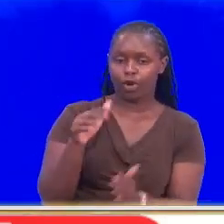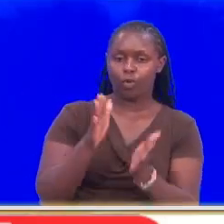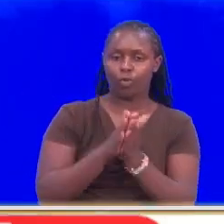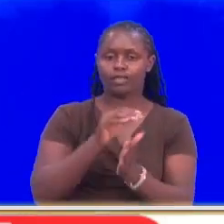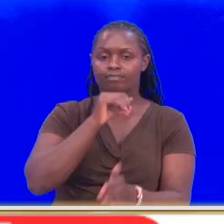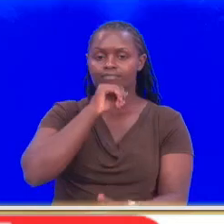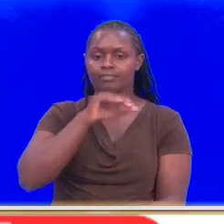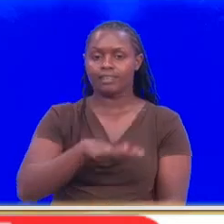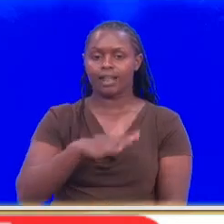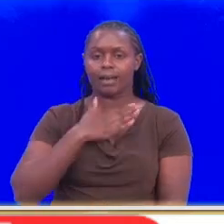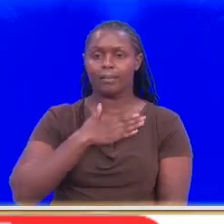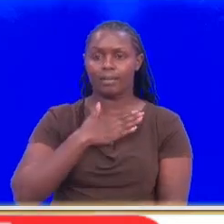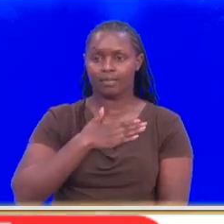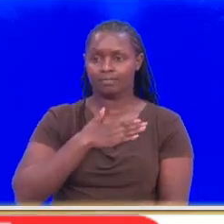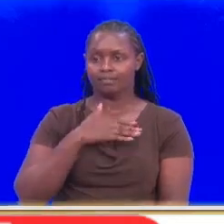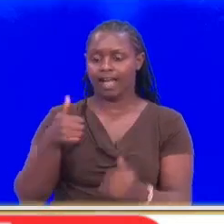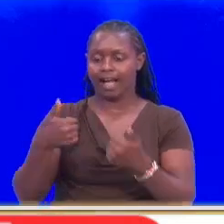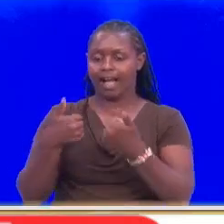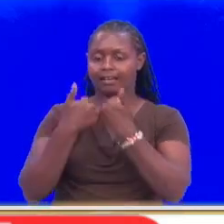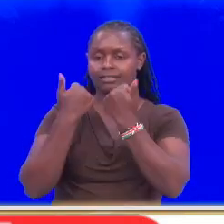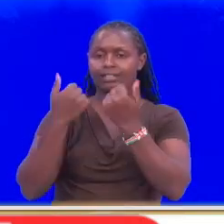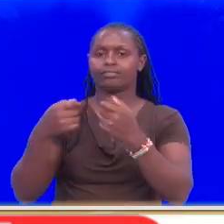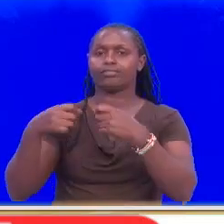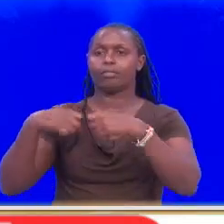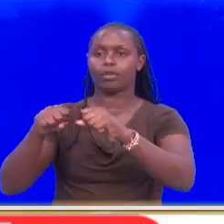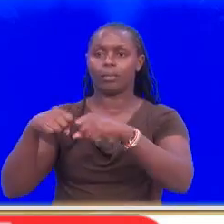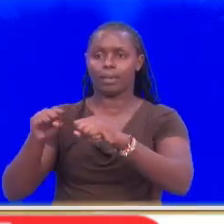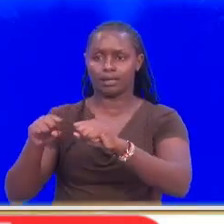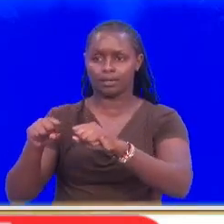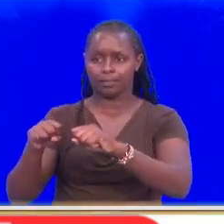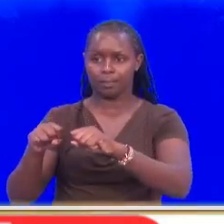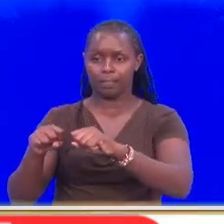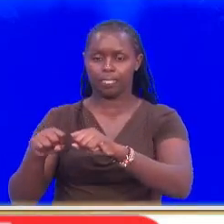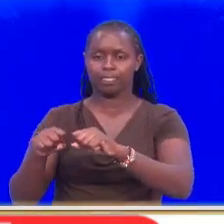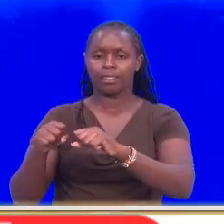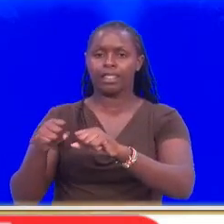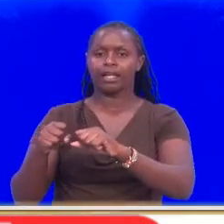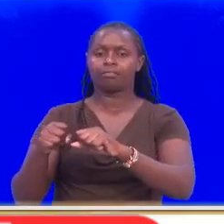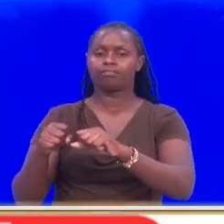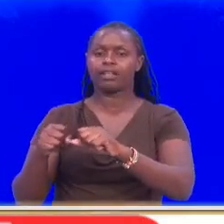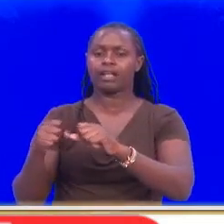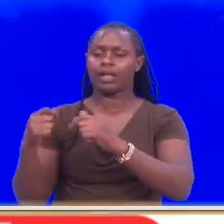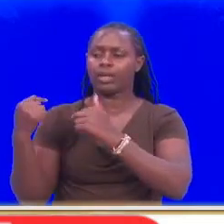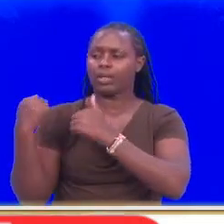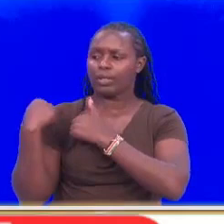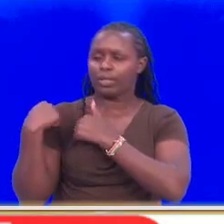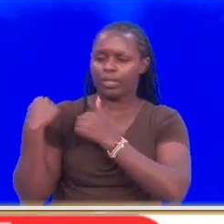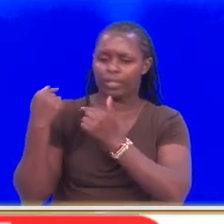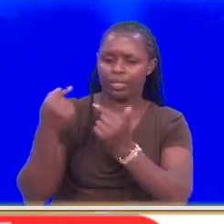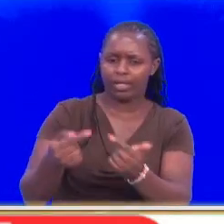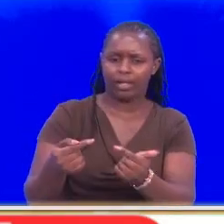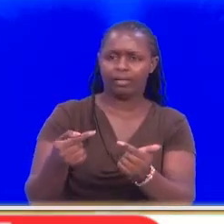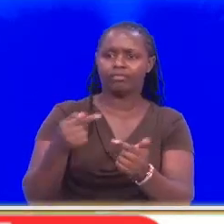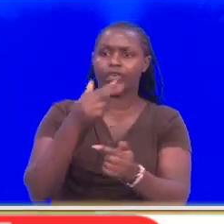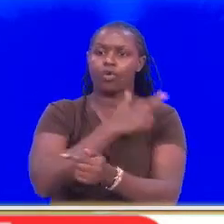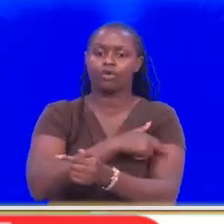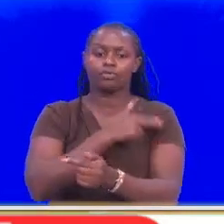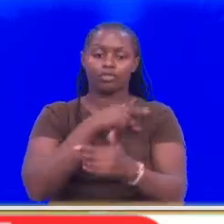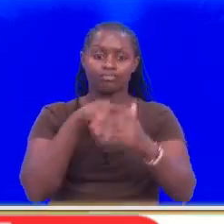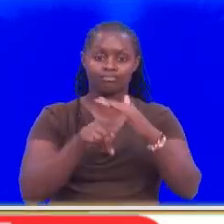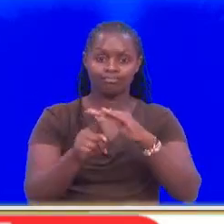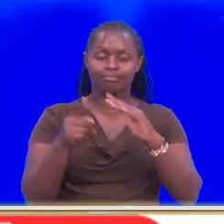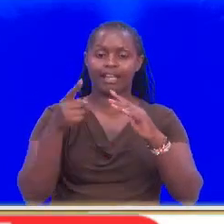wangu, amepata ajali ya pikipiki, na kutoka tulipokuja hapa hospitalini kuanzia saa